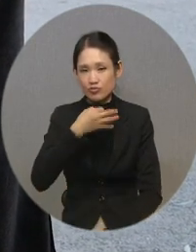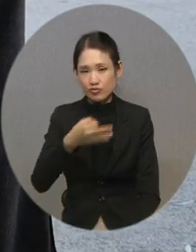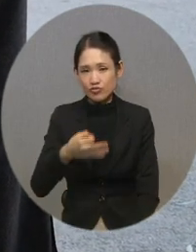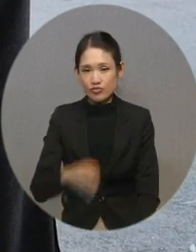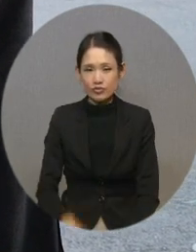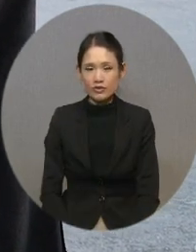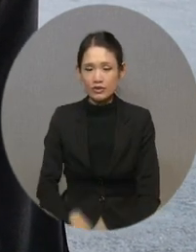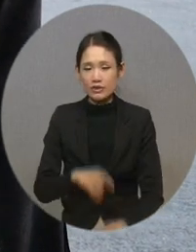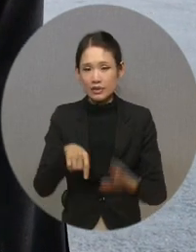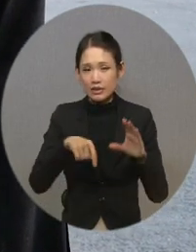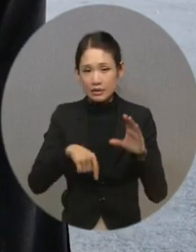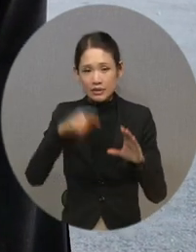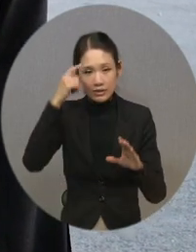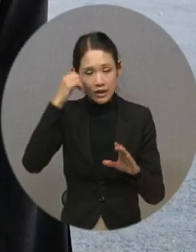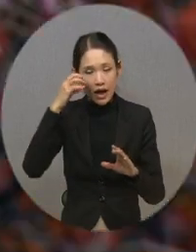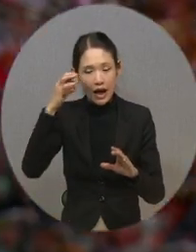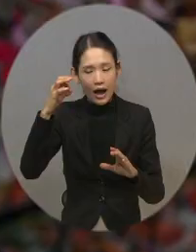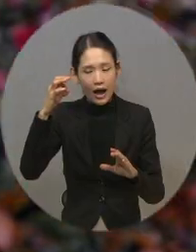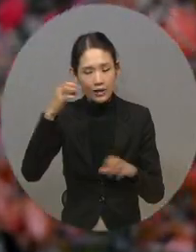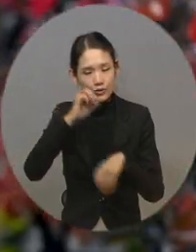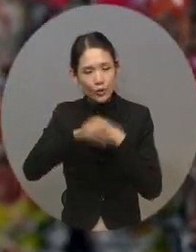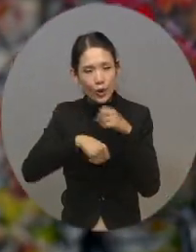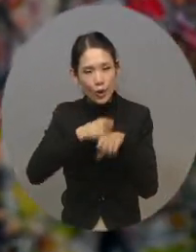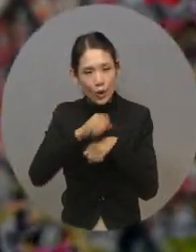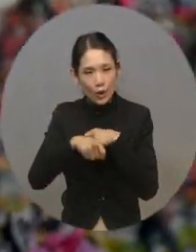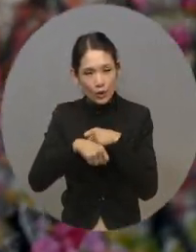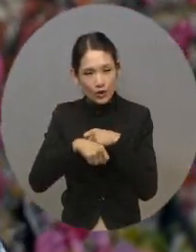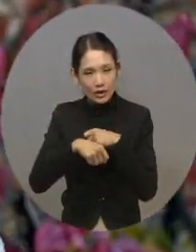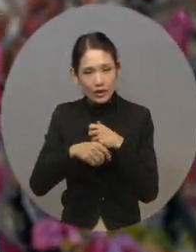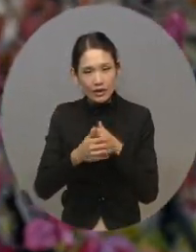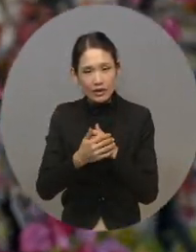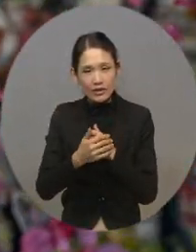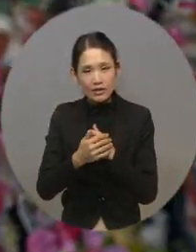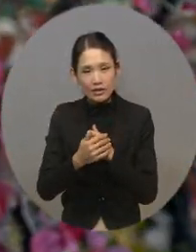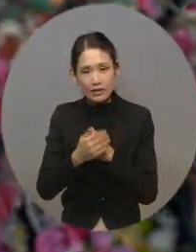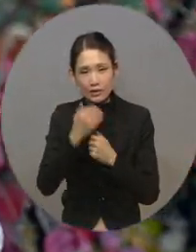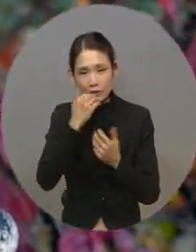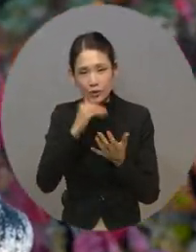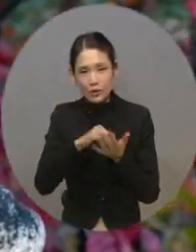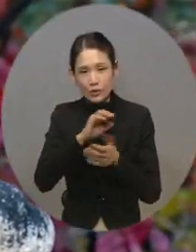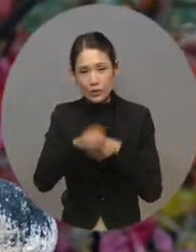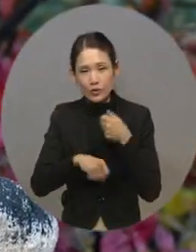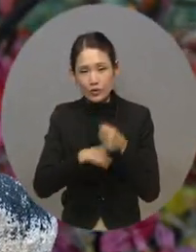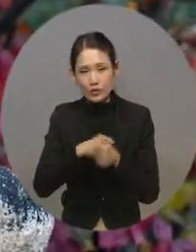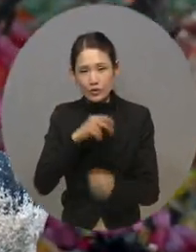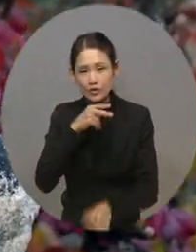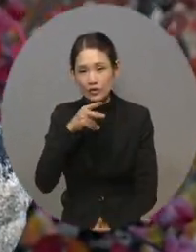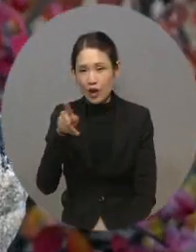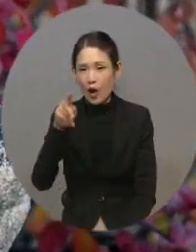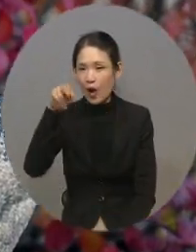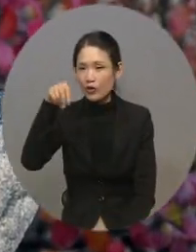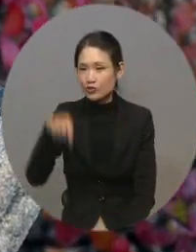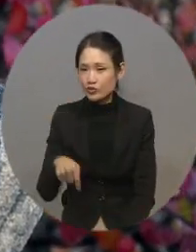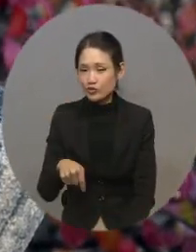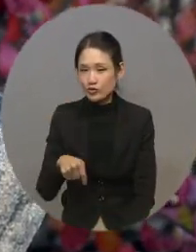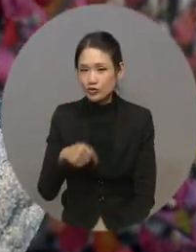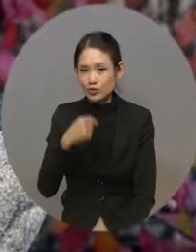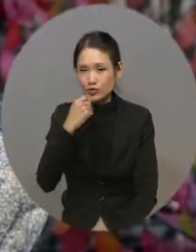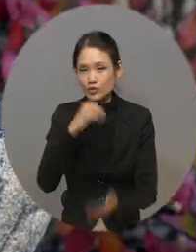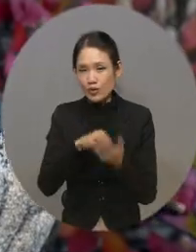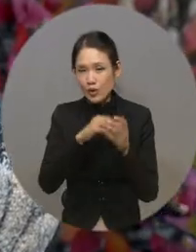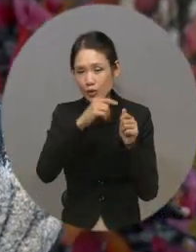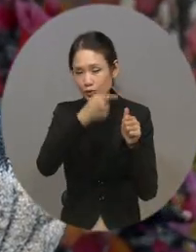상부에는 상상 속의 동물, 아주 상서로운 이제 돌짐승인 서수라고 하는 게 조각돼